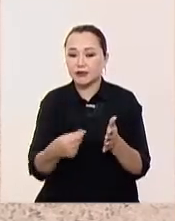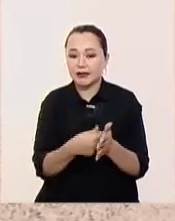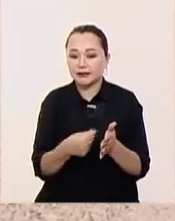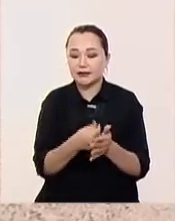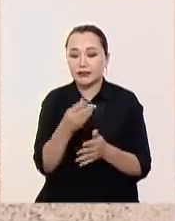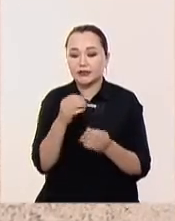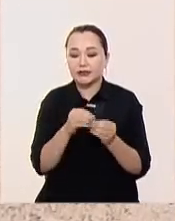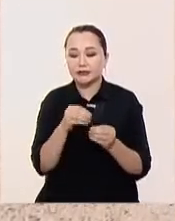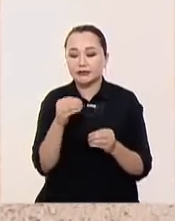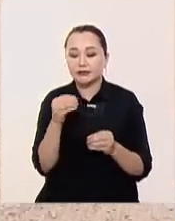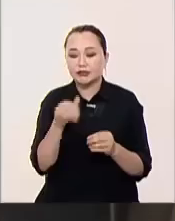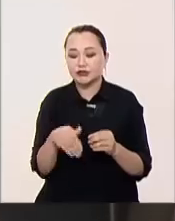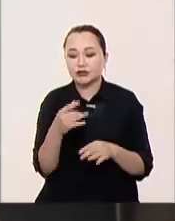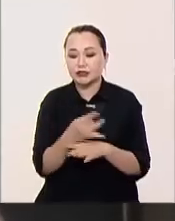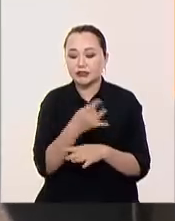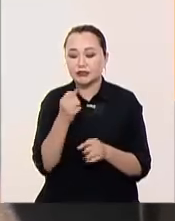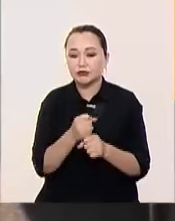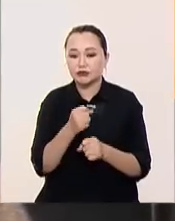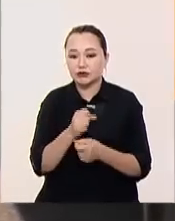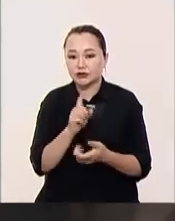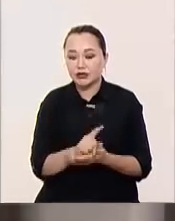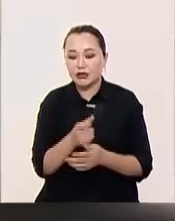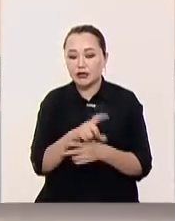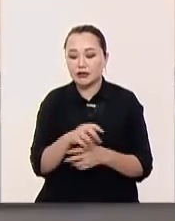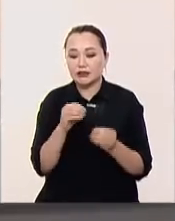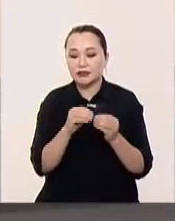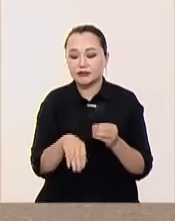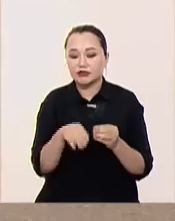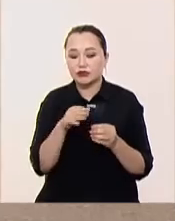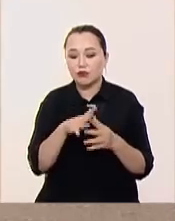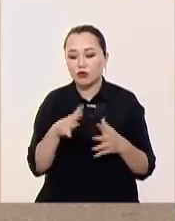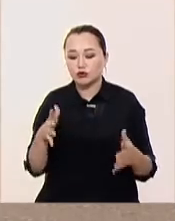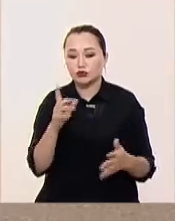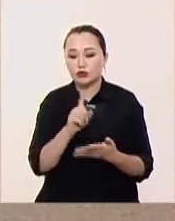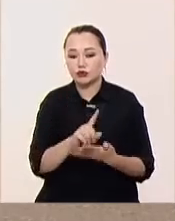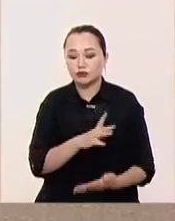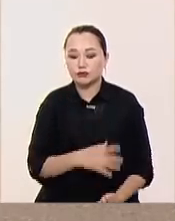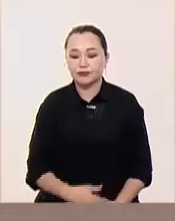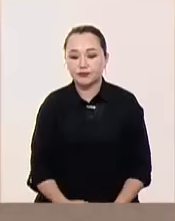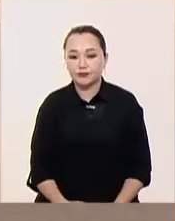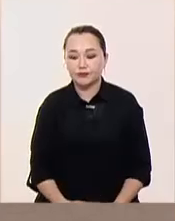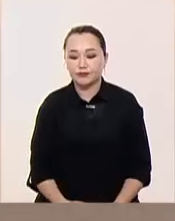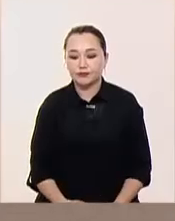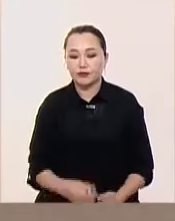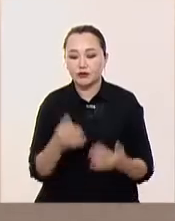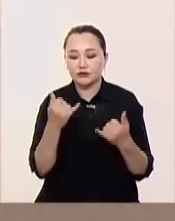кемі 10 транзакция жасауы керек. Аударымдардың жалпы сомасы 10 000 теңгеден артық болуы шарт.